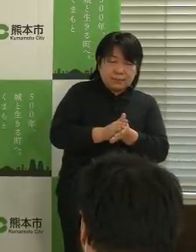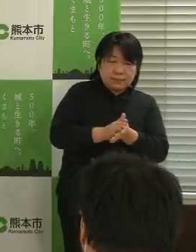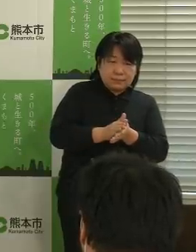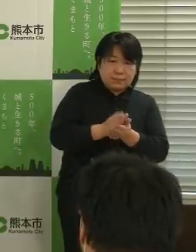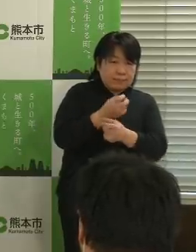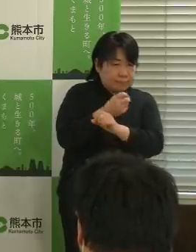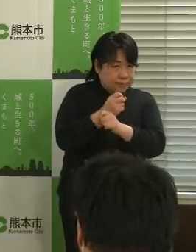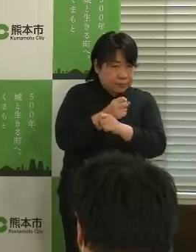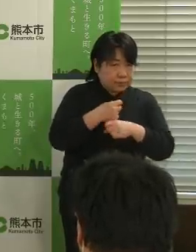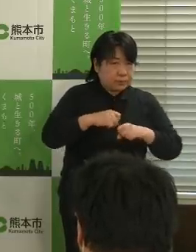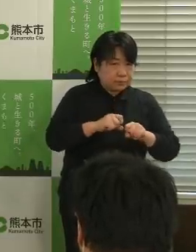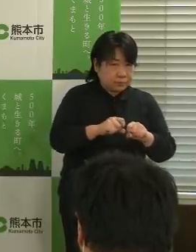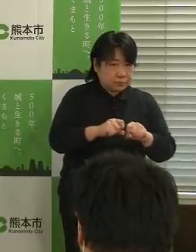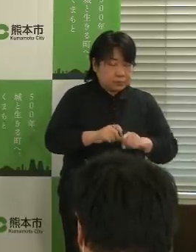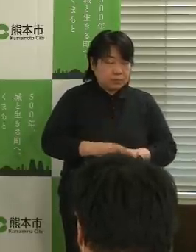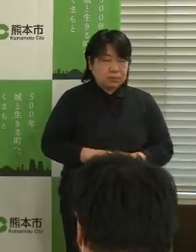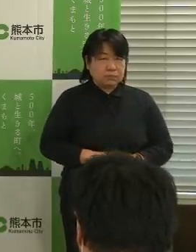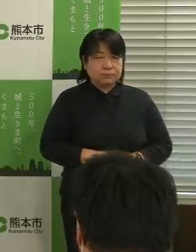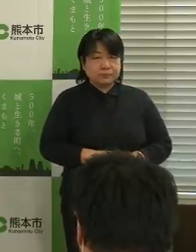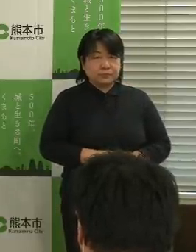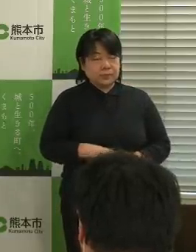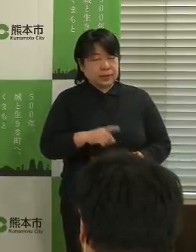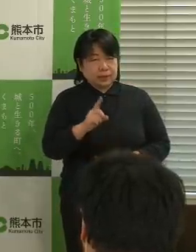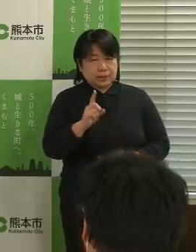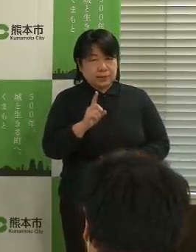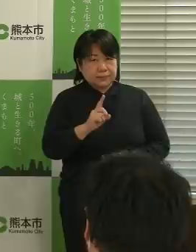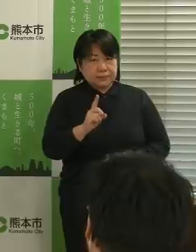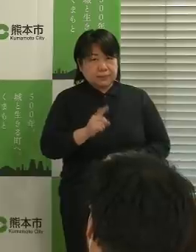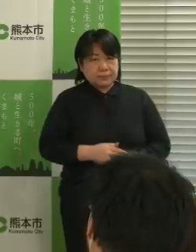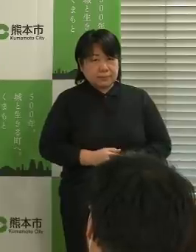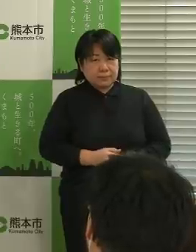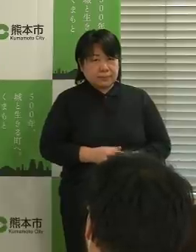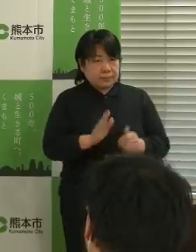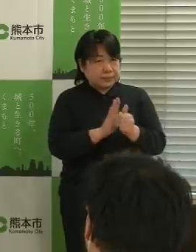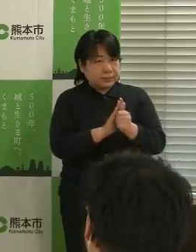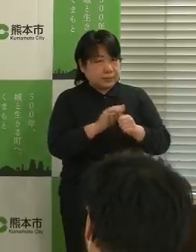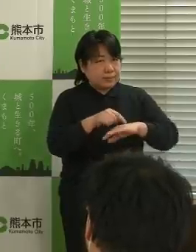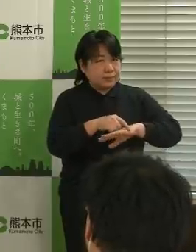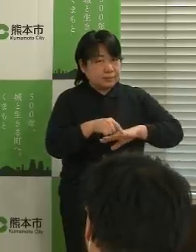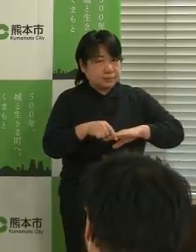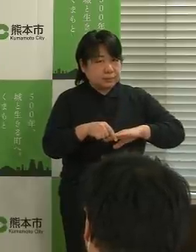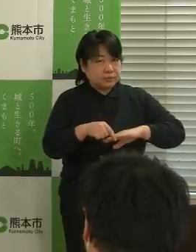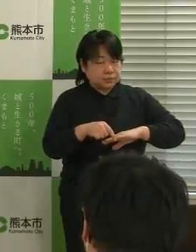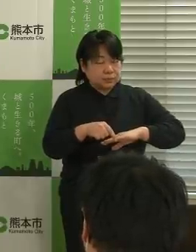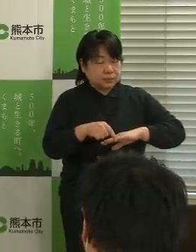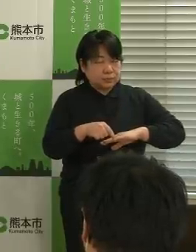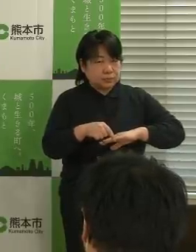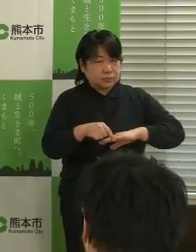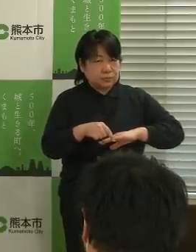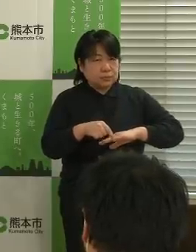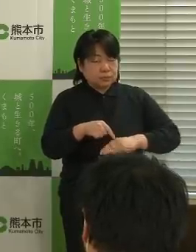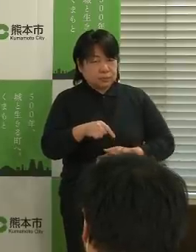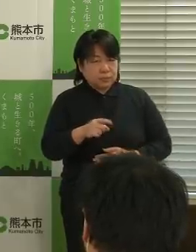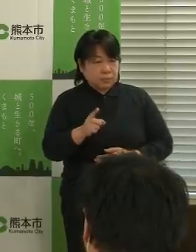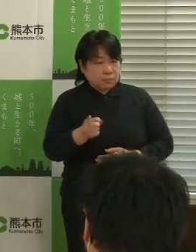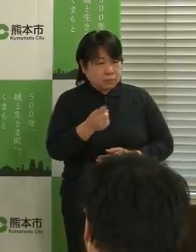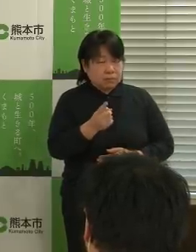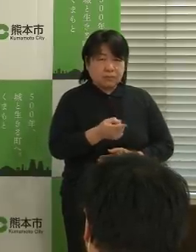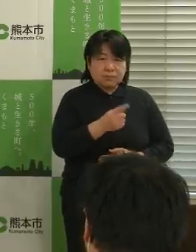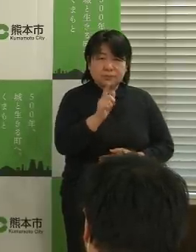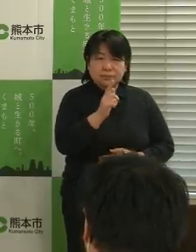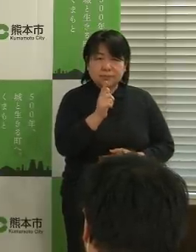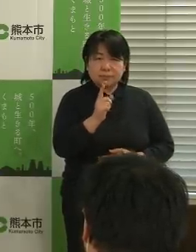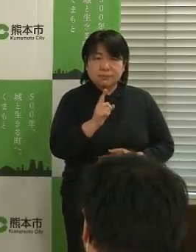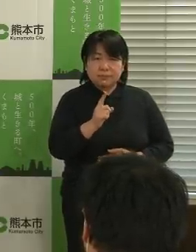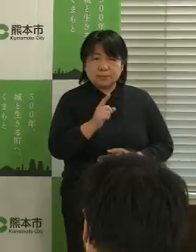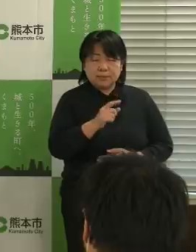討をしていくということです。ですから、何かこの支援策もですね、単発で何かということではなくて